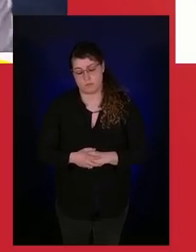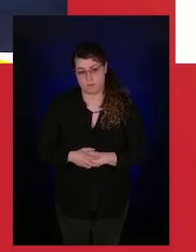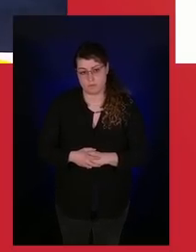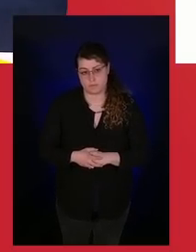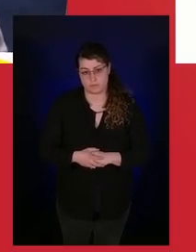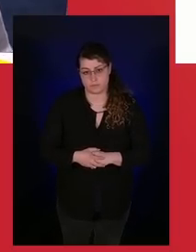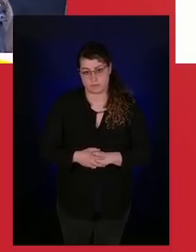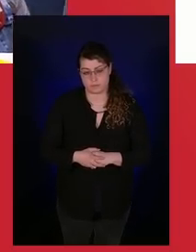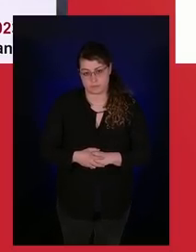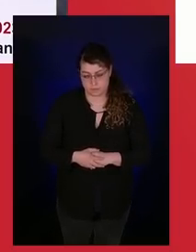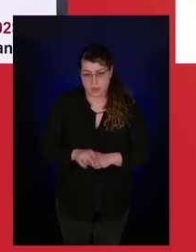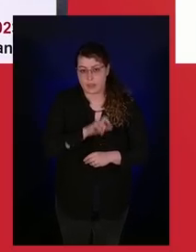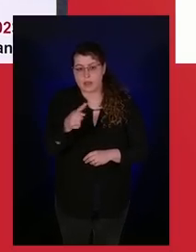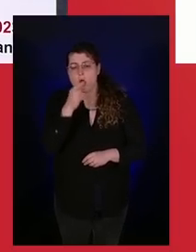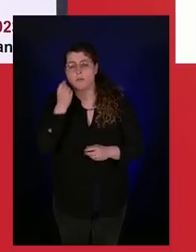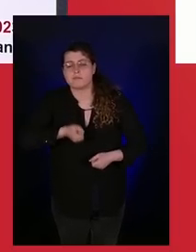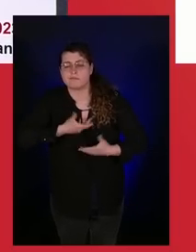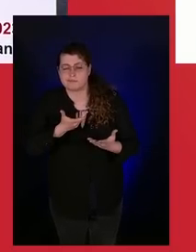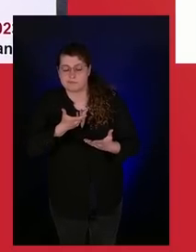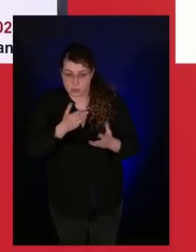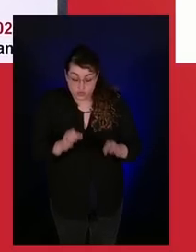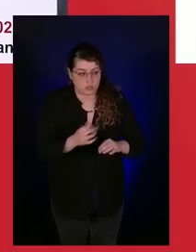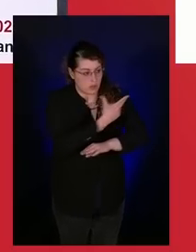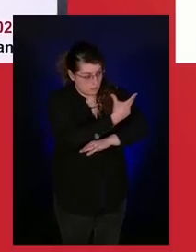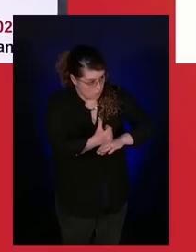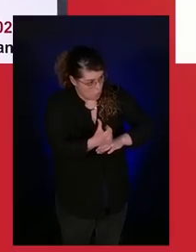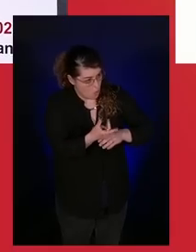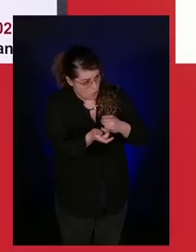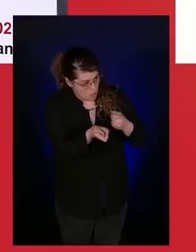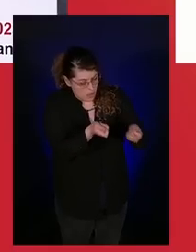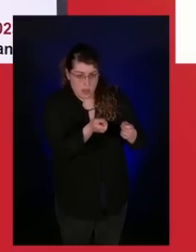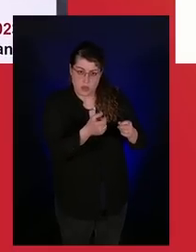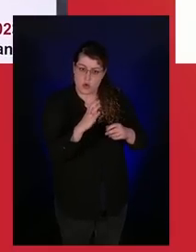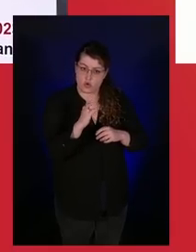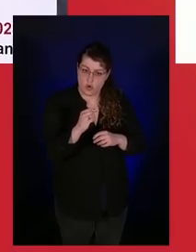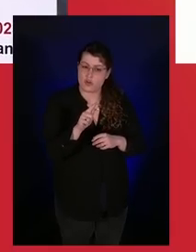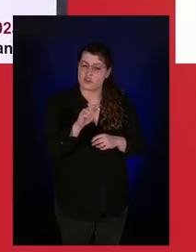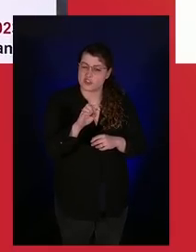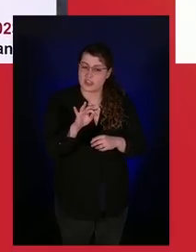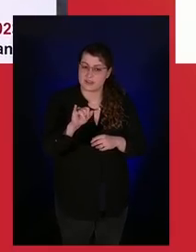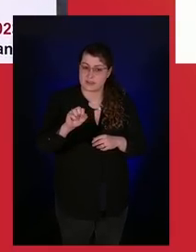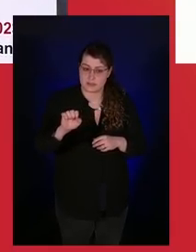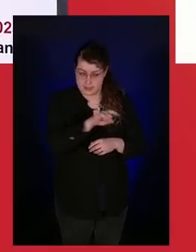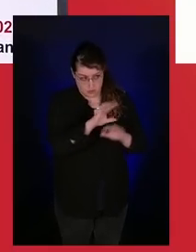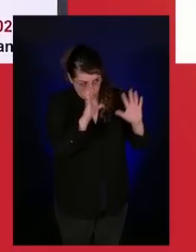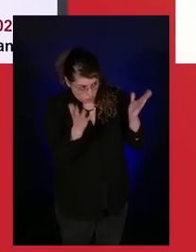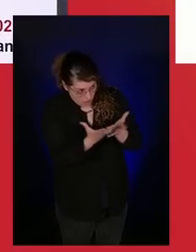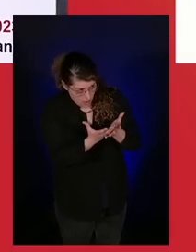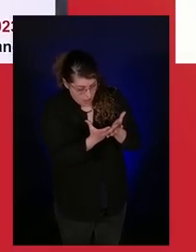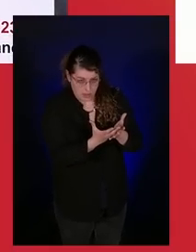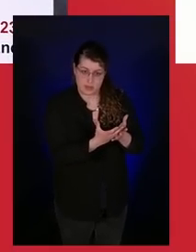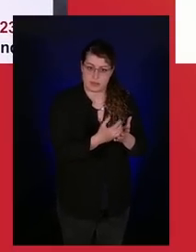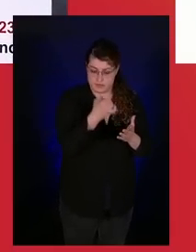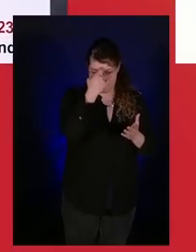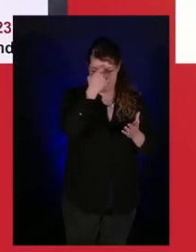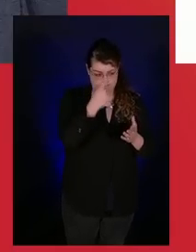Cette dynamique et un nouvel effectif au bureau opérationnel Cogetiz nous ont donc permis de revoir notre organisation, notre